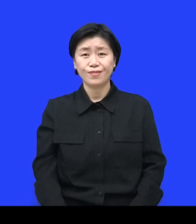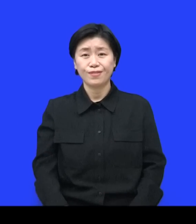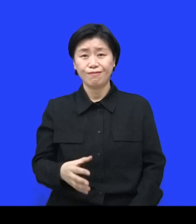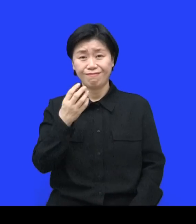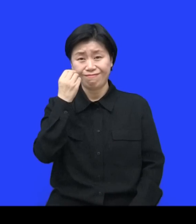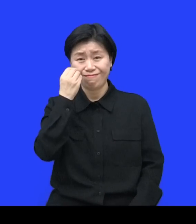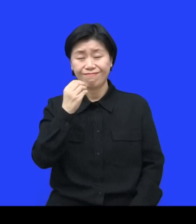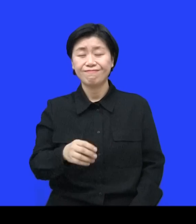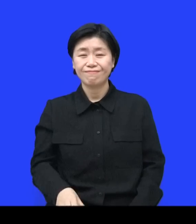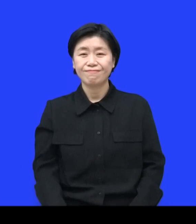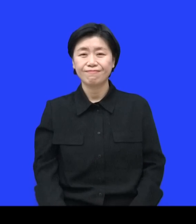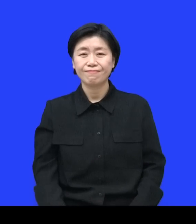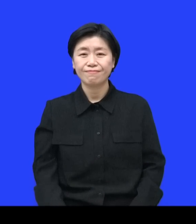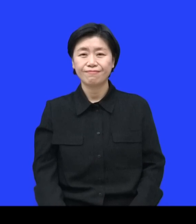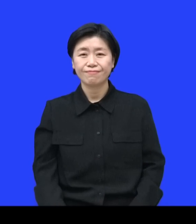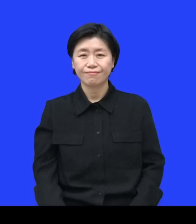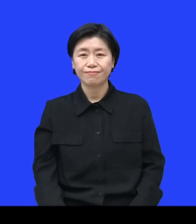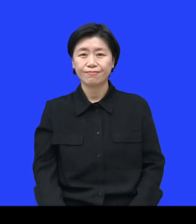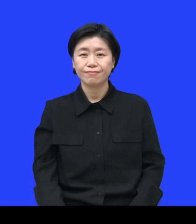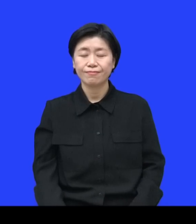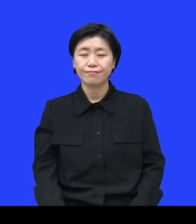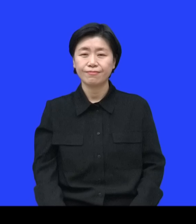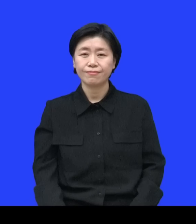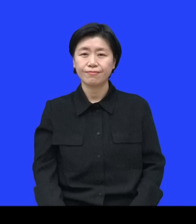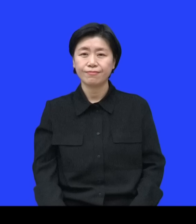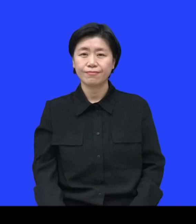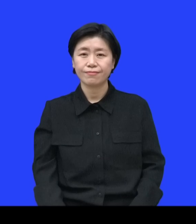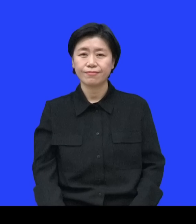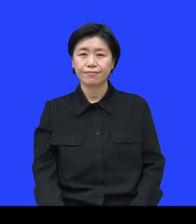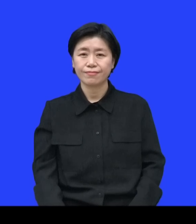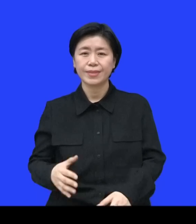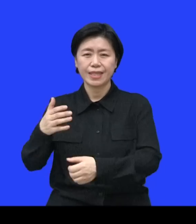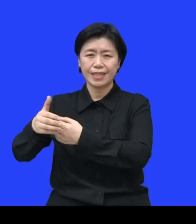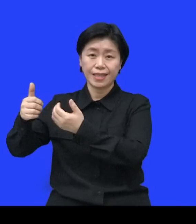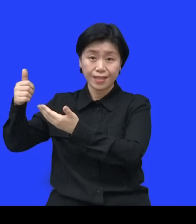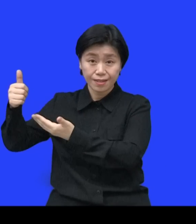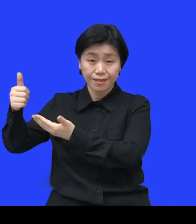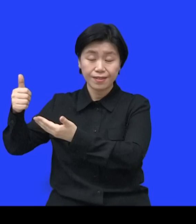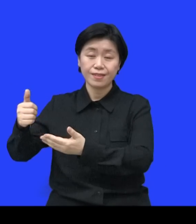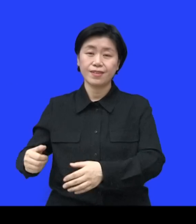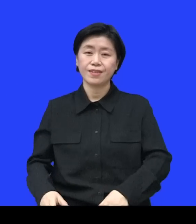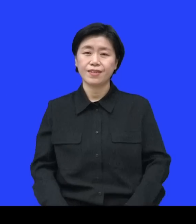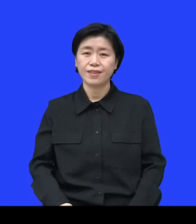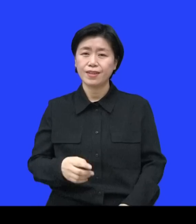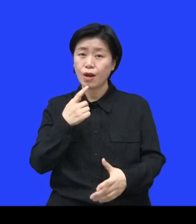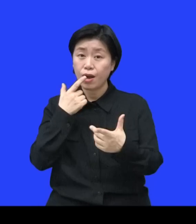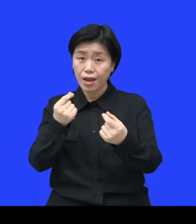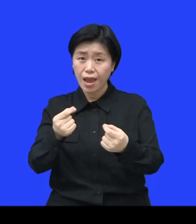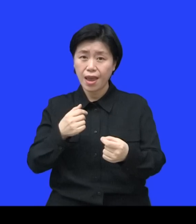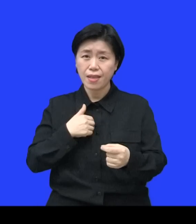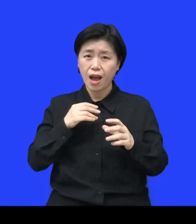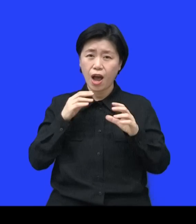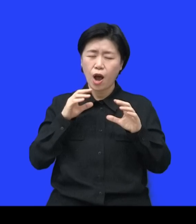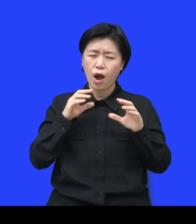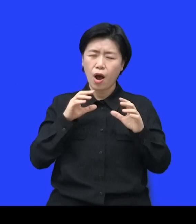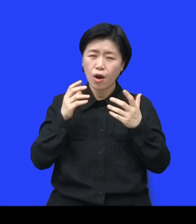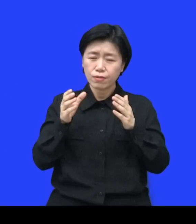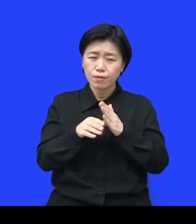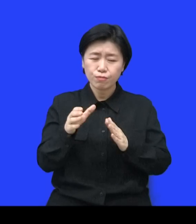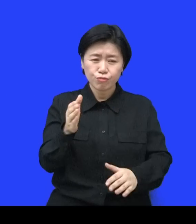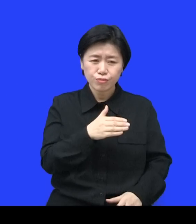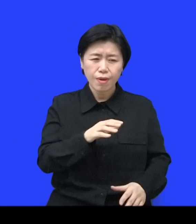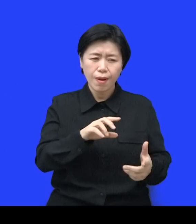그렇게 그 전도했던 그 군대 친구들이 다 그렇게 돼 있고. 네. 하나님께서 그렇게 뭐 게임 중독이었지만 알게